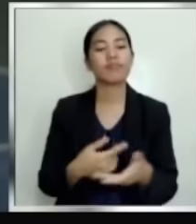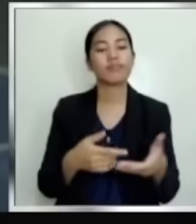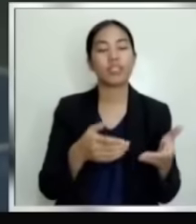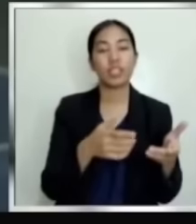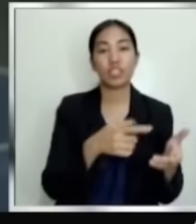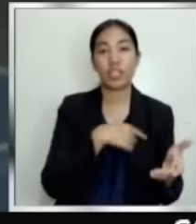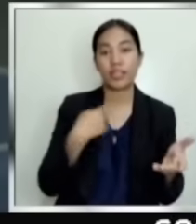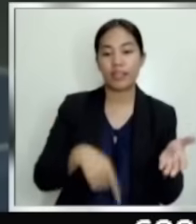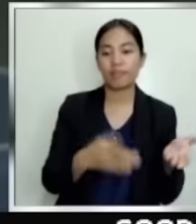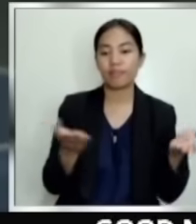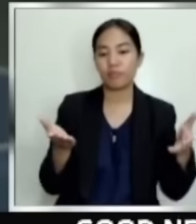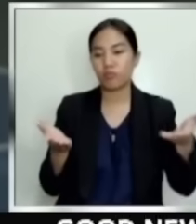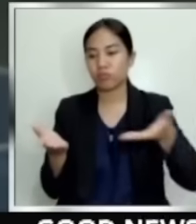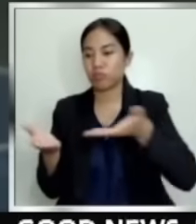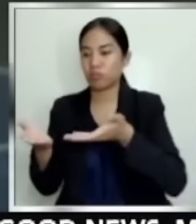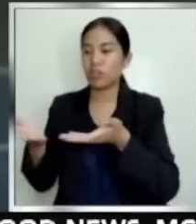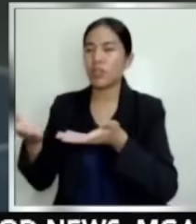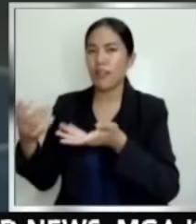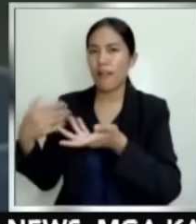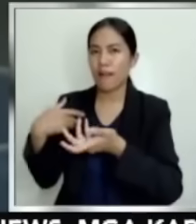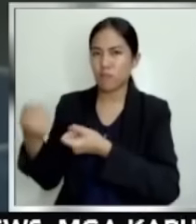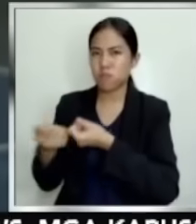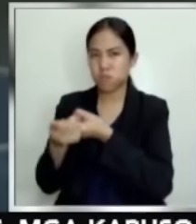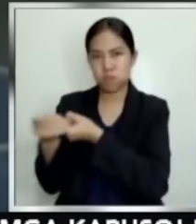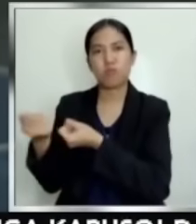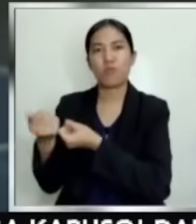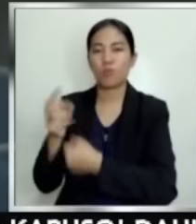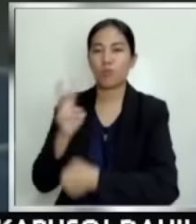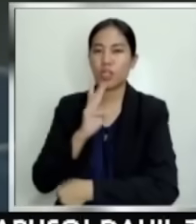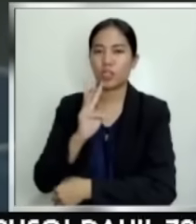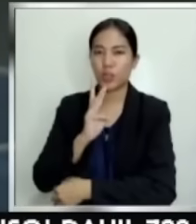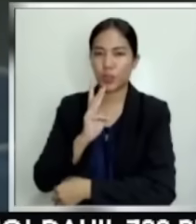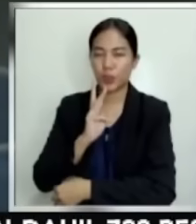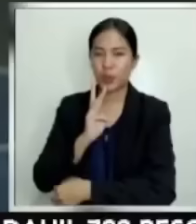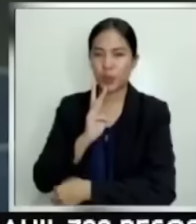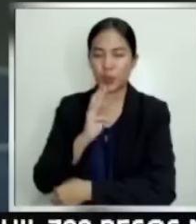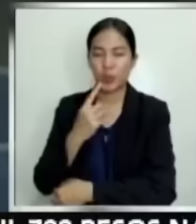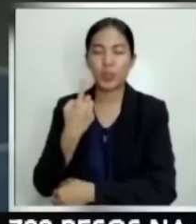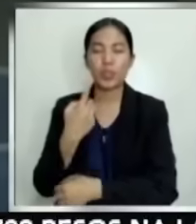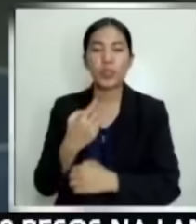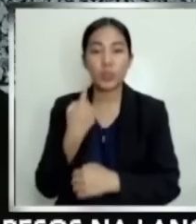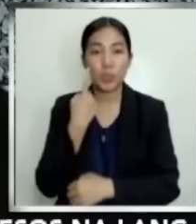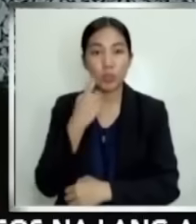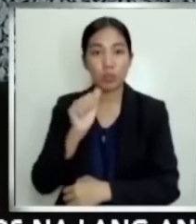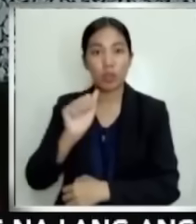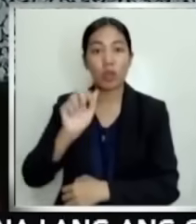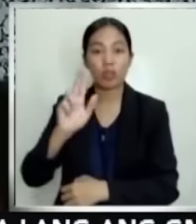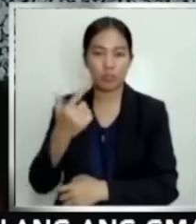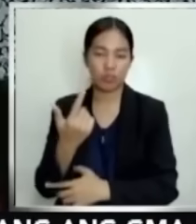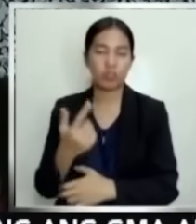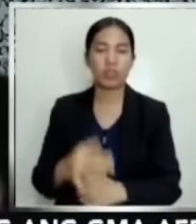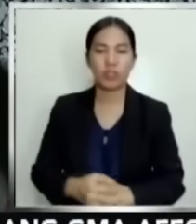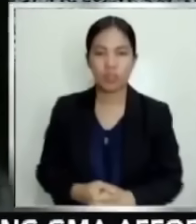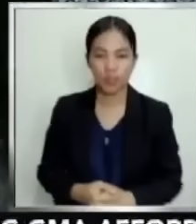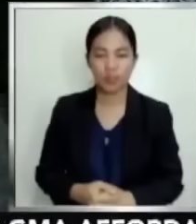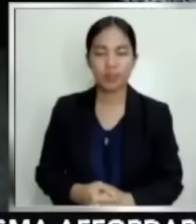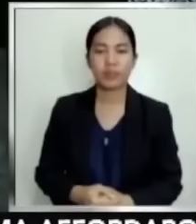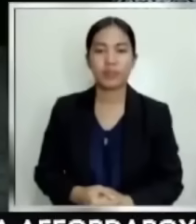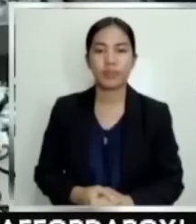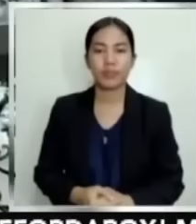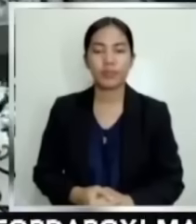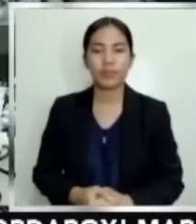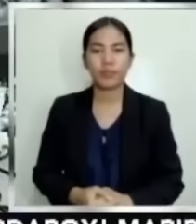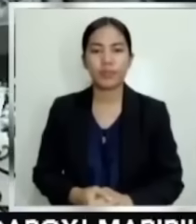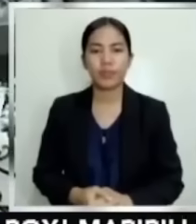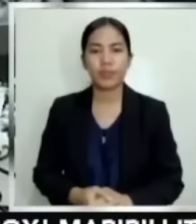may Ayungin Shoal noong August 5 ng mga barko ng Chinese Coast Guard at ng Chinese Fishing Militia. Sabi ng crew ng barko